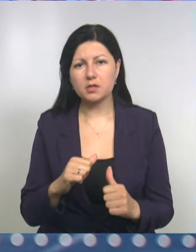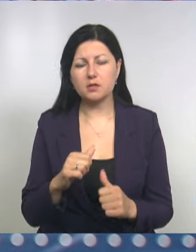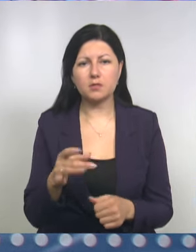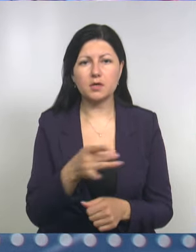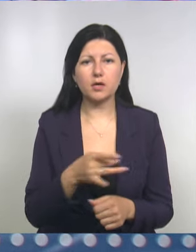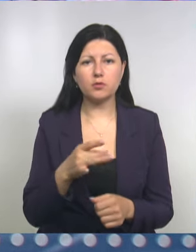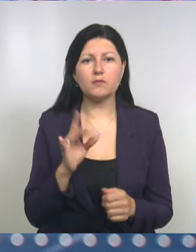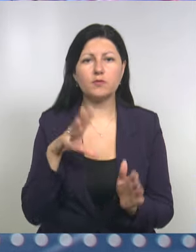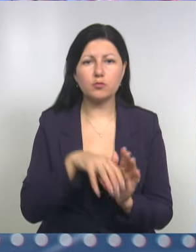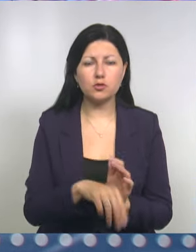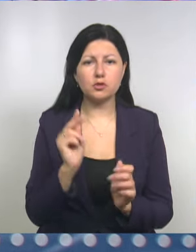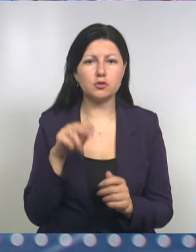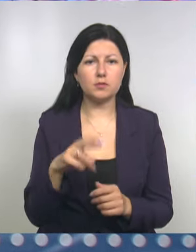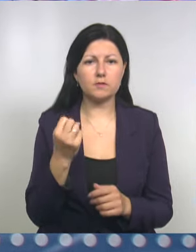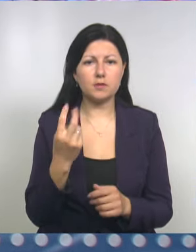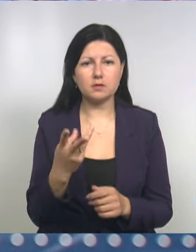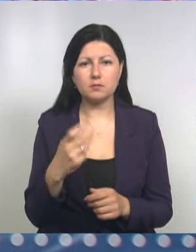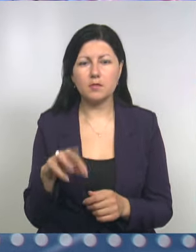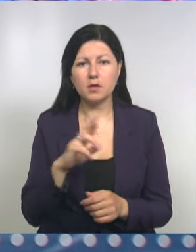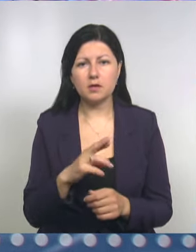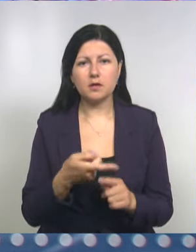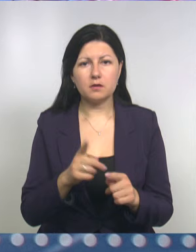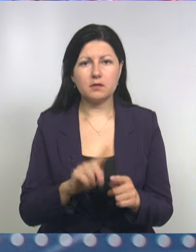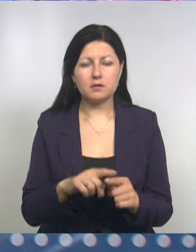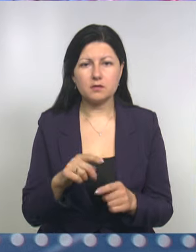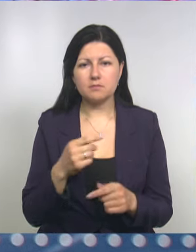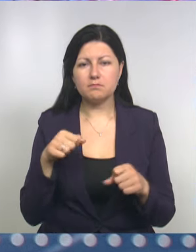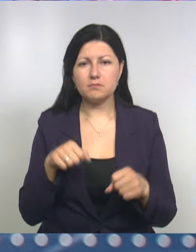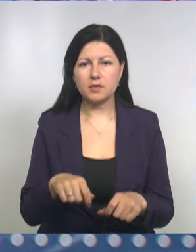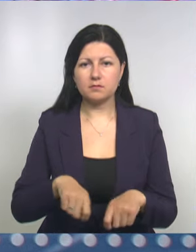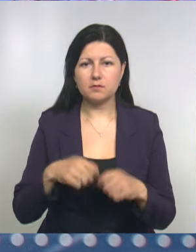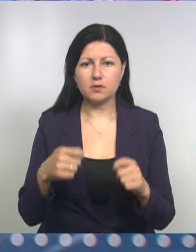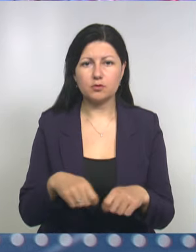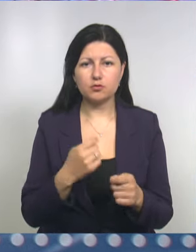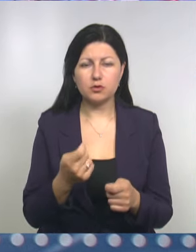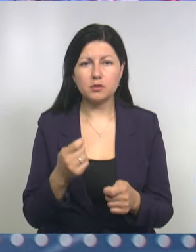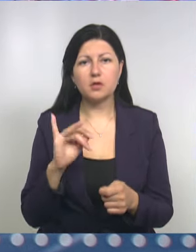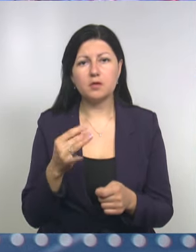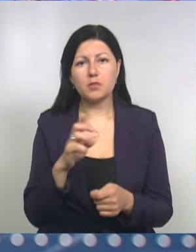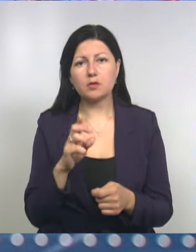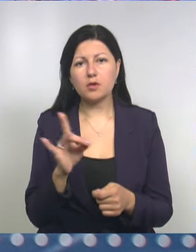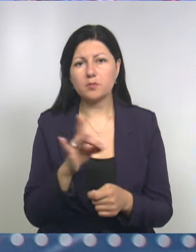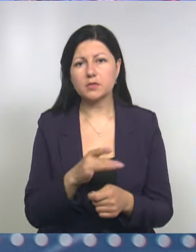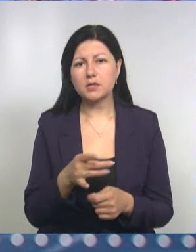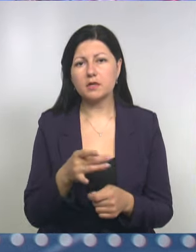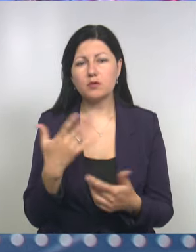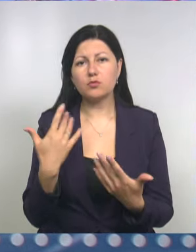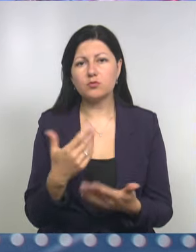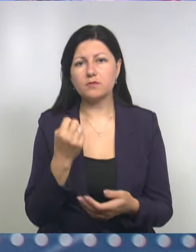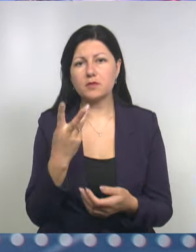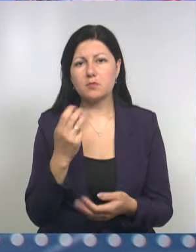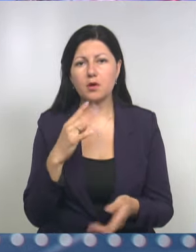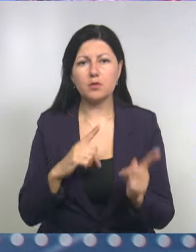ЧП 12 мая, откровенное нарушение международно-гуманитарного права. Обстрелы Белгородской области уже 20 мая обсудят